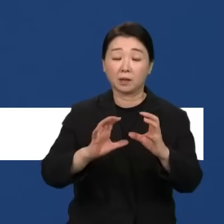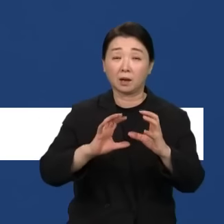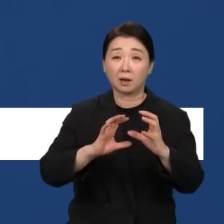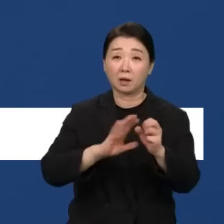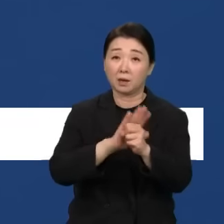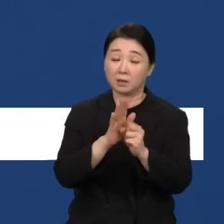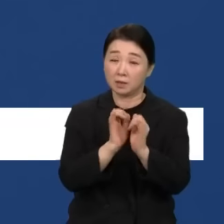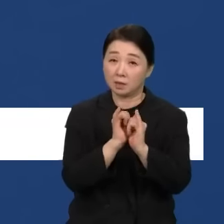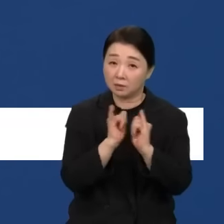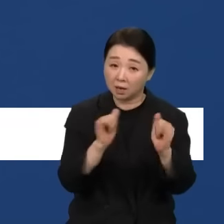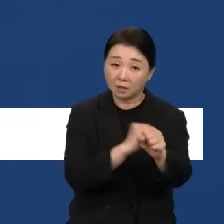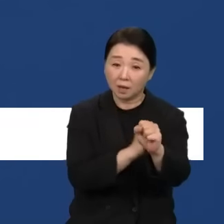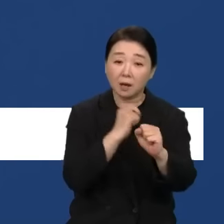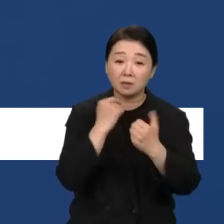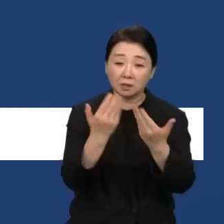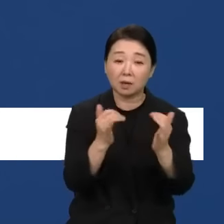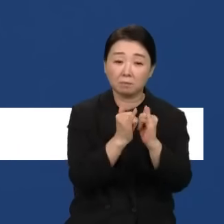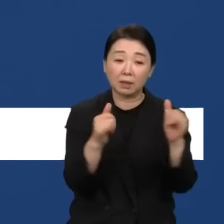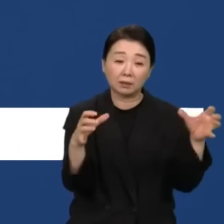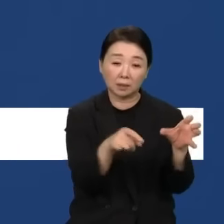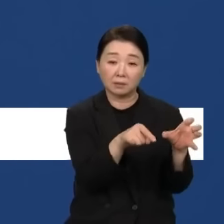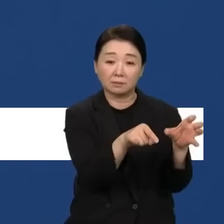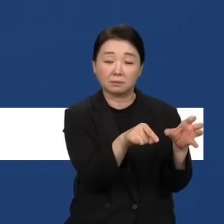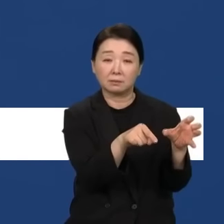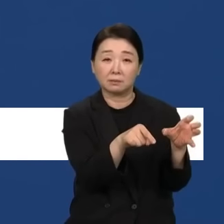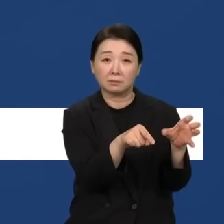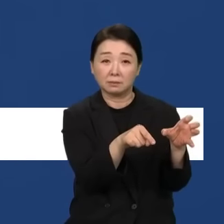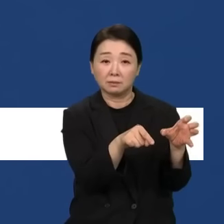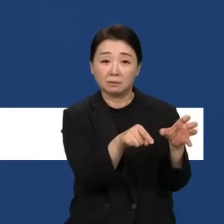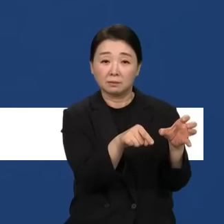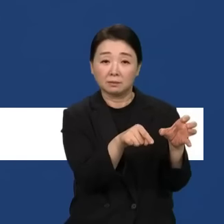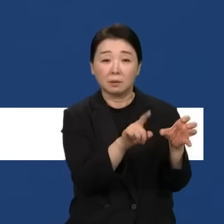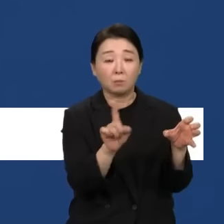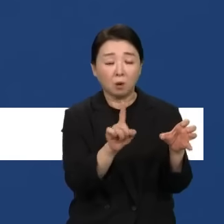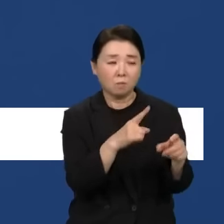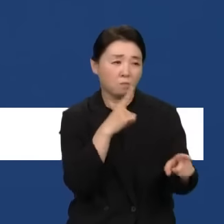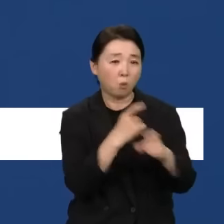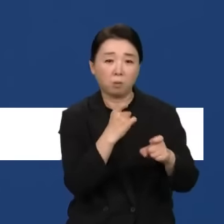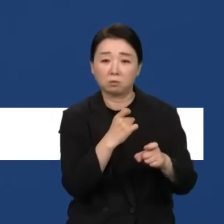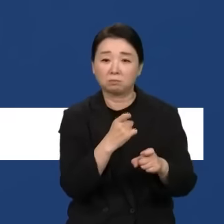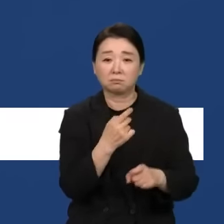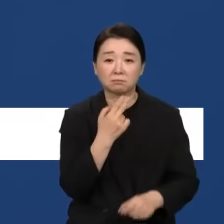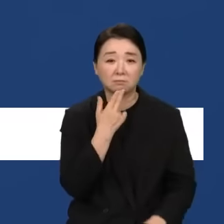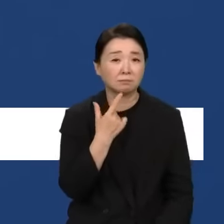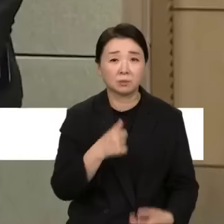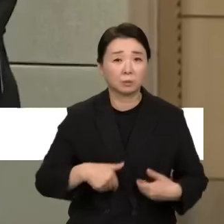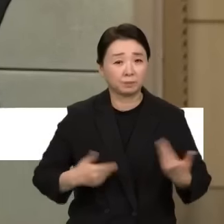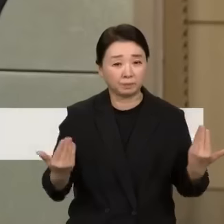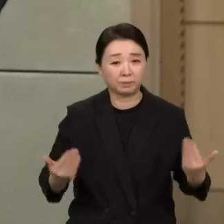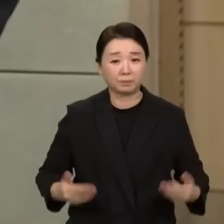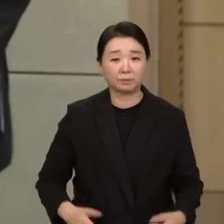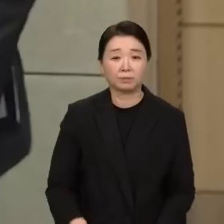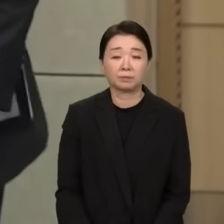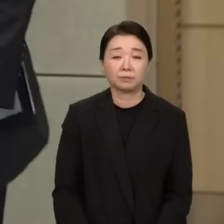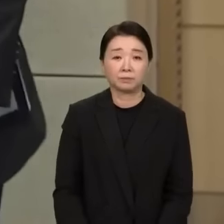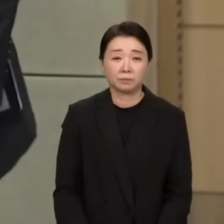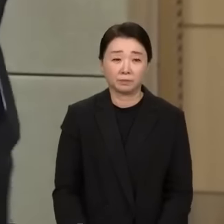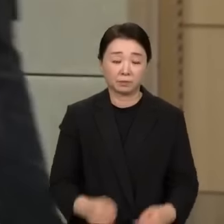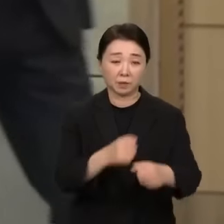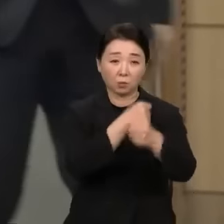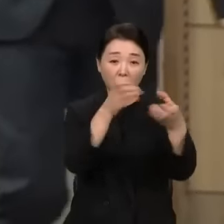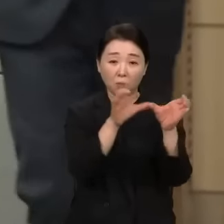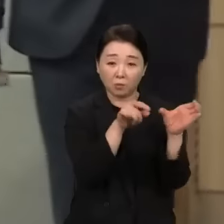유족들이 모인 그 단체에 대해서 뭐 보복하고 이럴 일이 뭐 있겠습니까? 광복회 측은